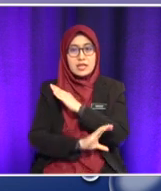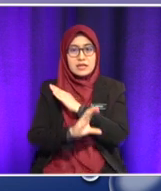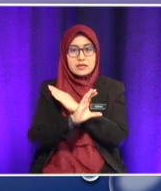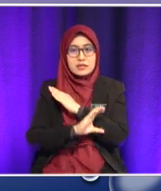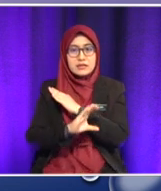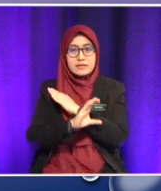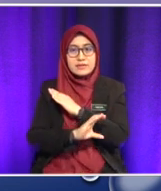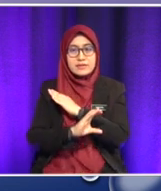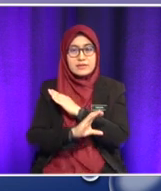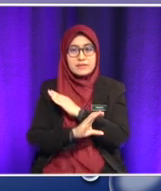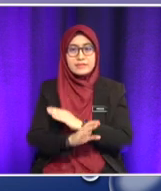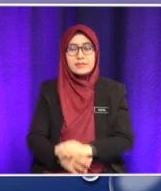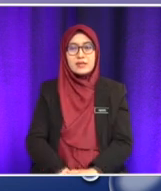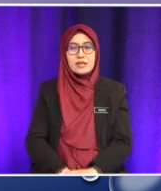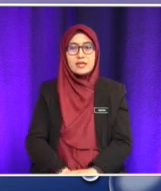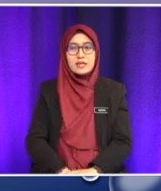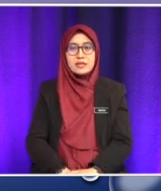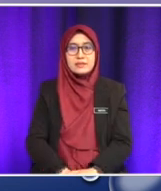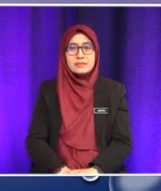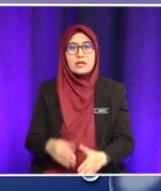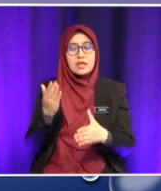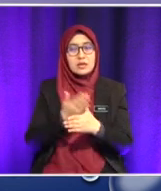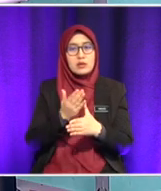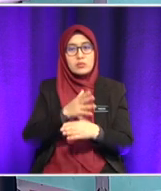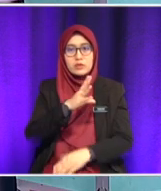ini haruslah dielakkan